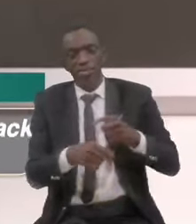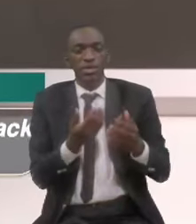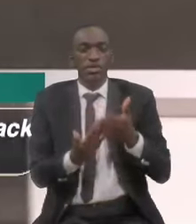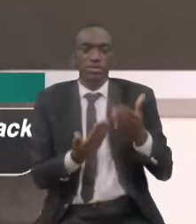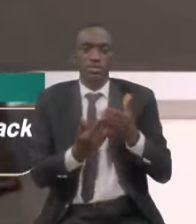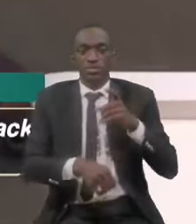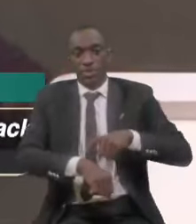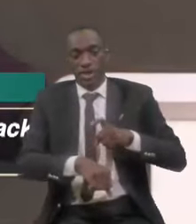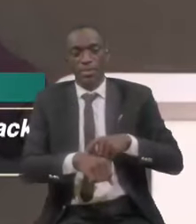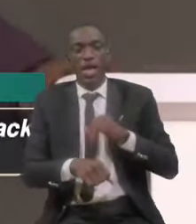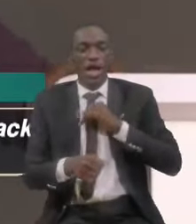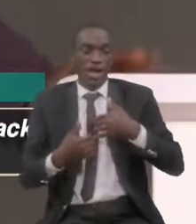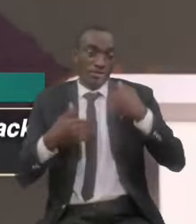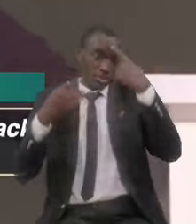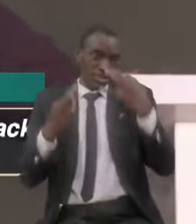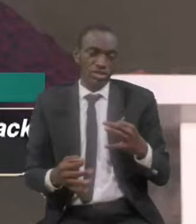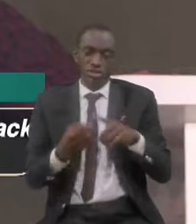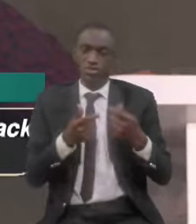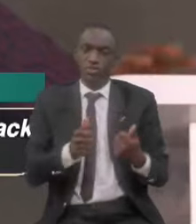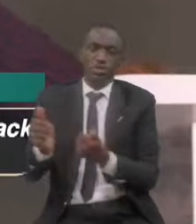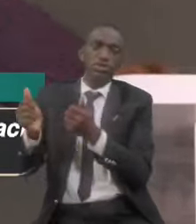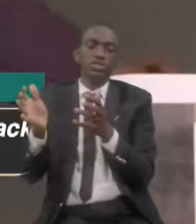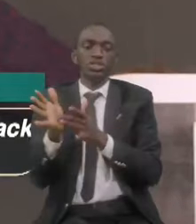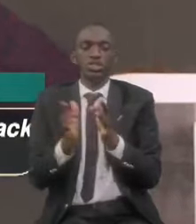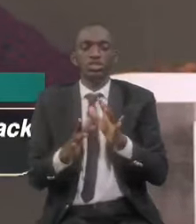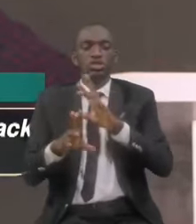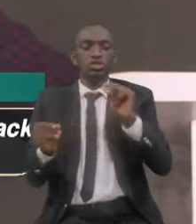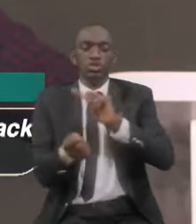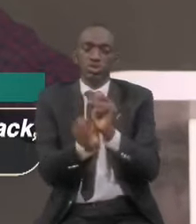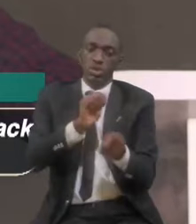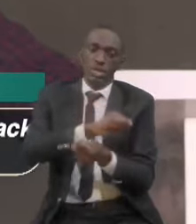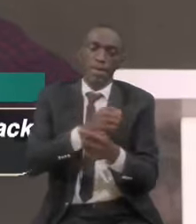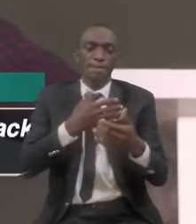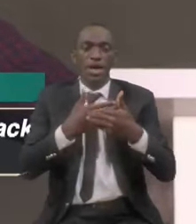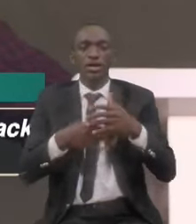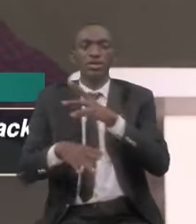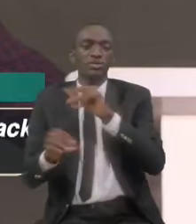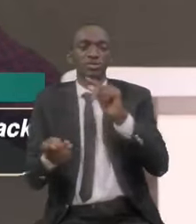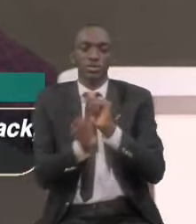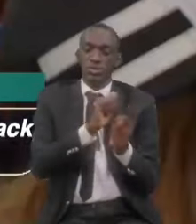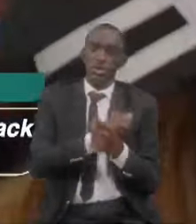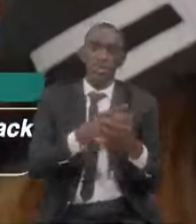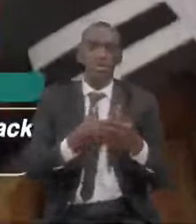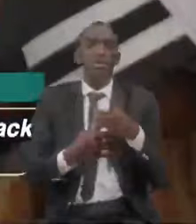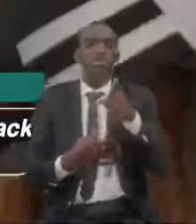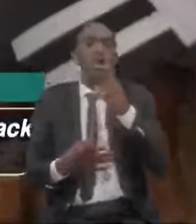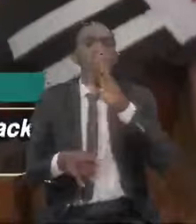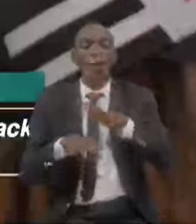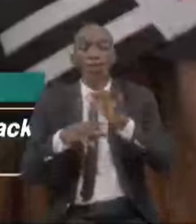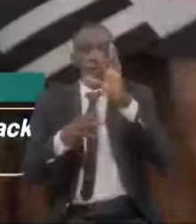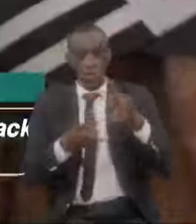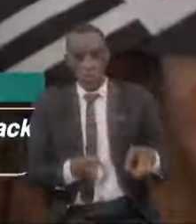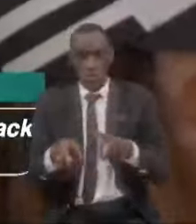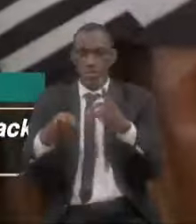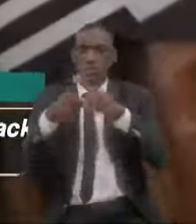retour, point de retour. Tu es sur le chemin pour devenir étoile au nom de Jésus. U.